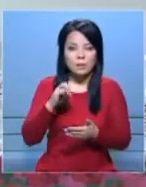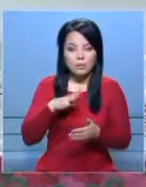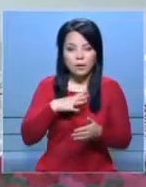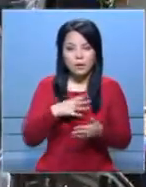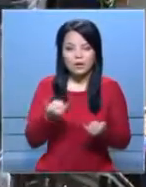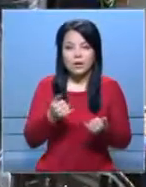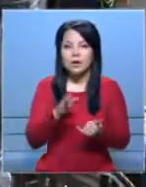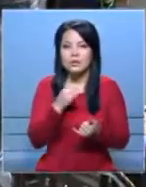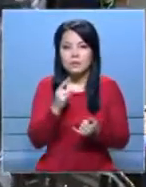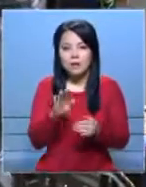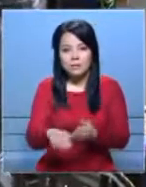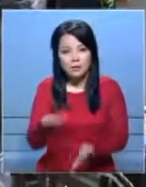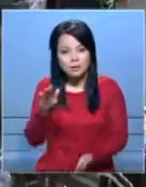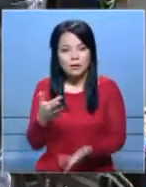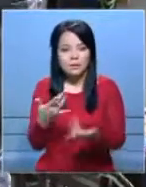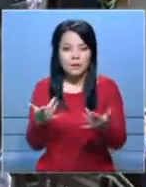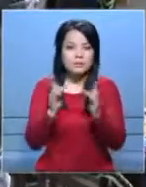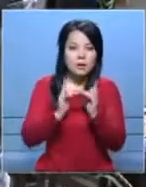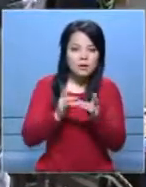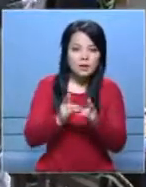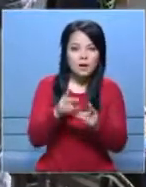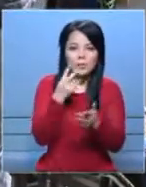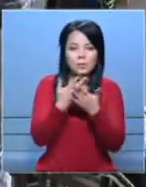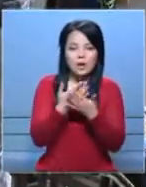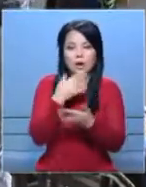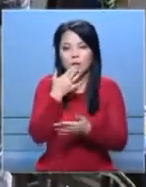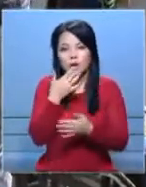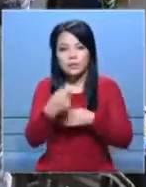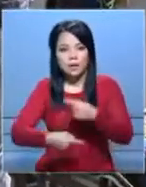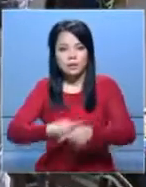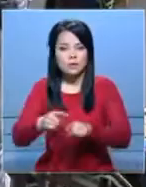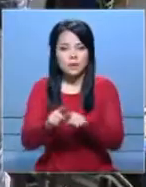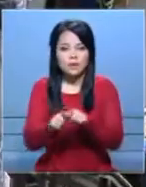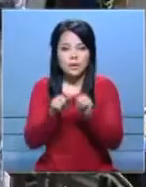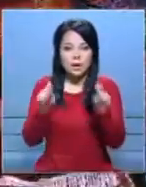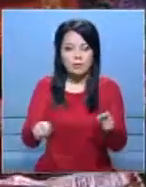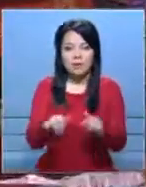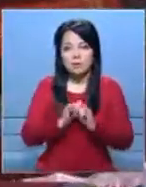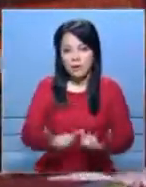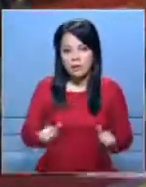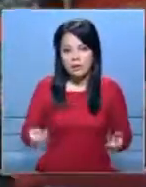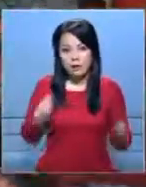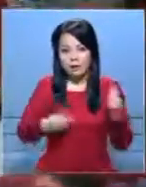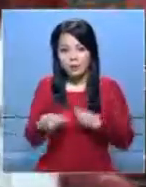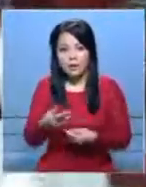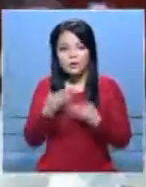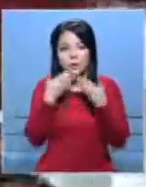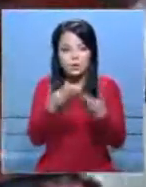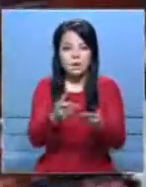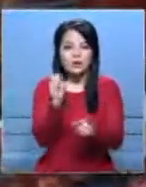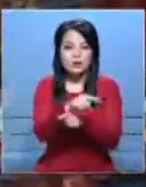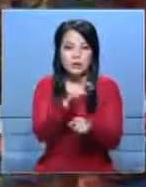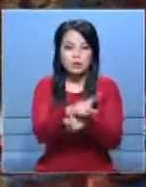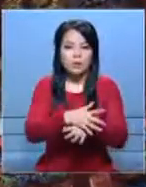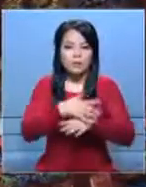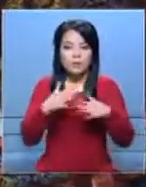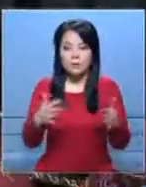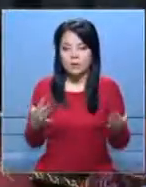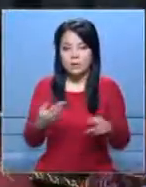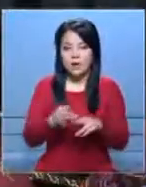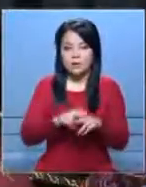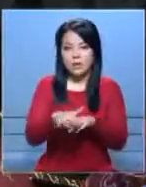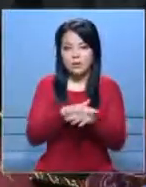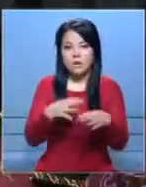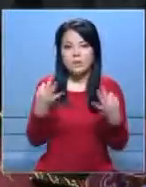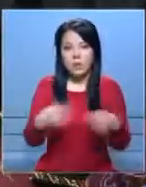той, тілашар, шілдехана сияқты ұлттық салт-дәстүрлеріміз жаңғырған сайын қазақ киімдеріне деген сұраныс артып келеді. Бұл да